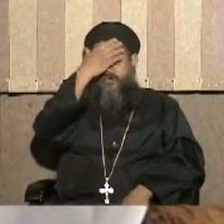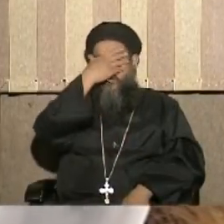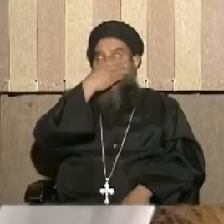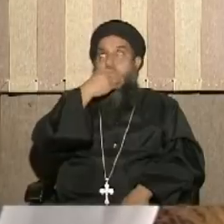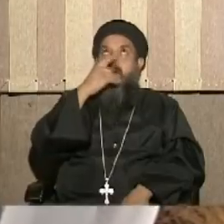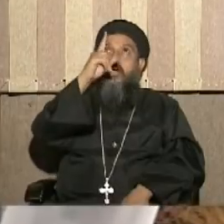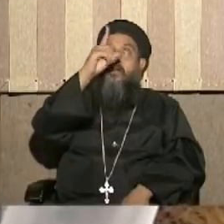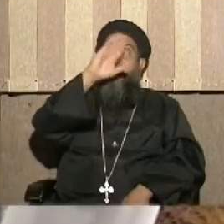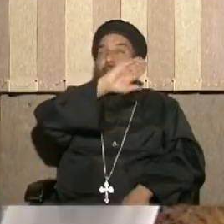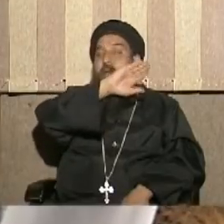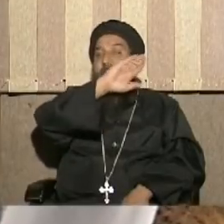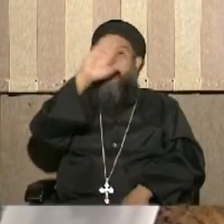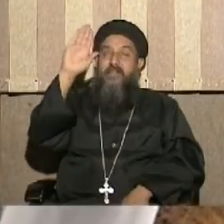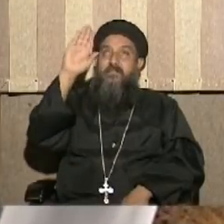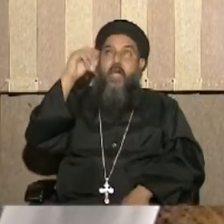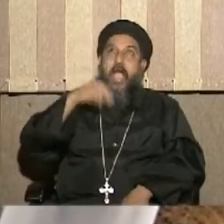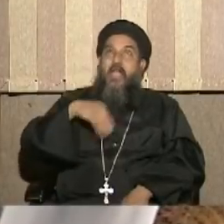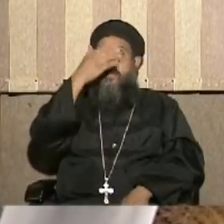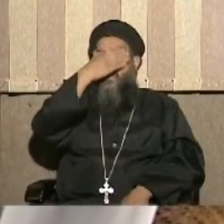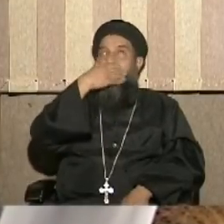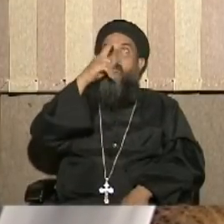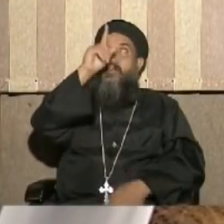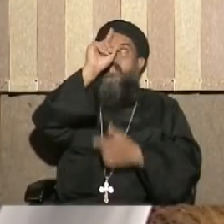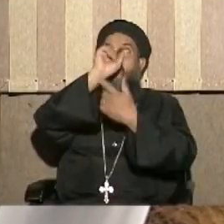طلبت وجهك ووجهك يا رب التمس.